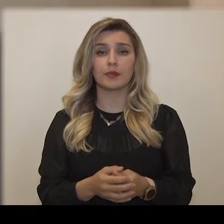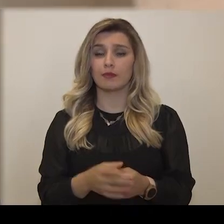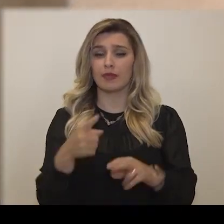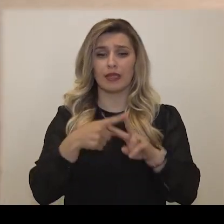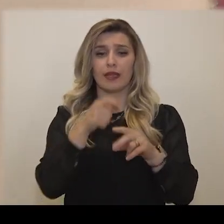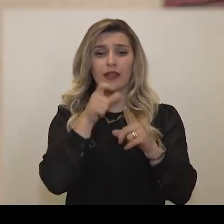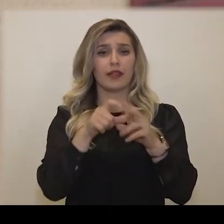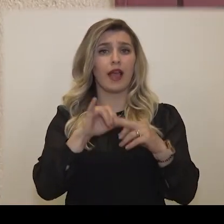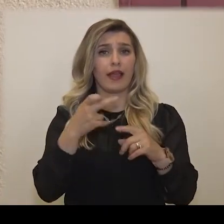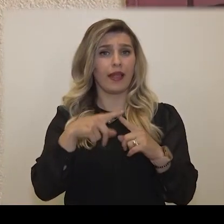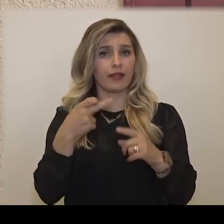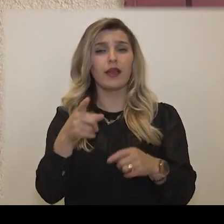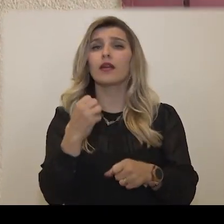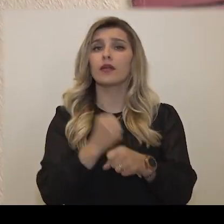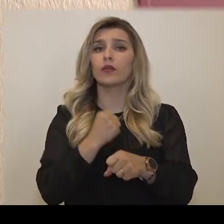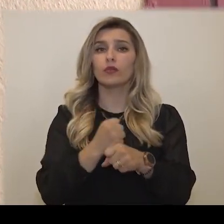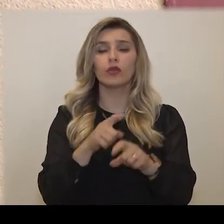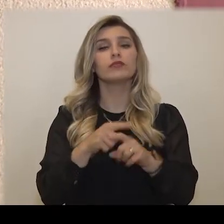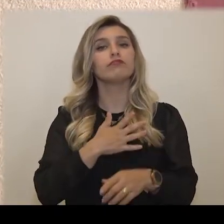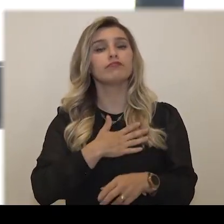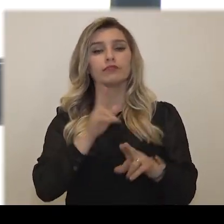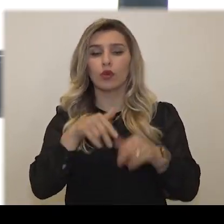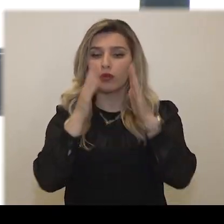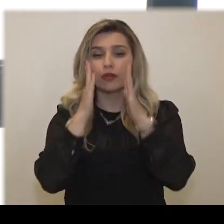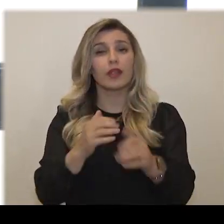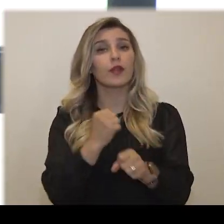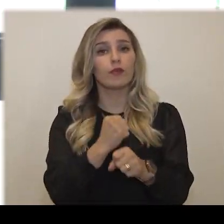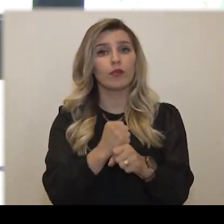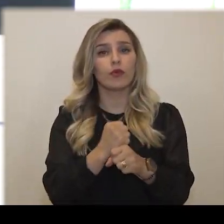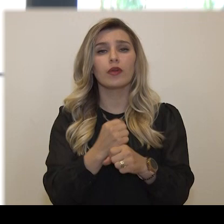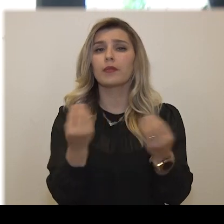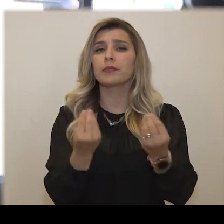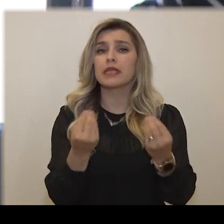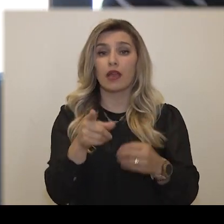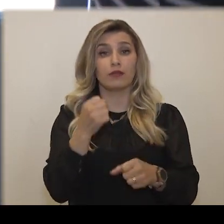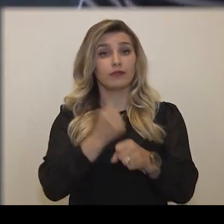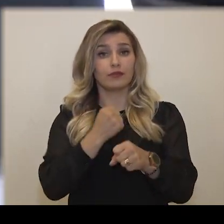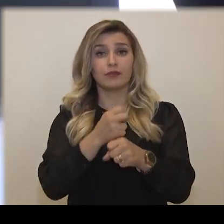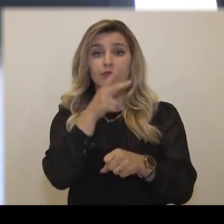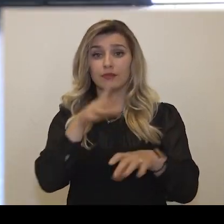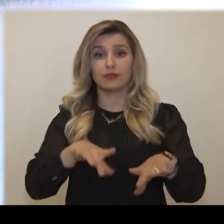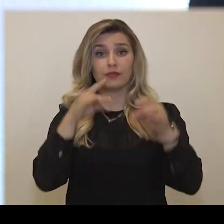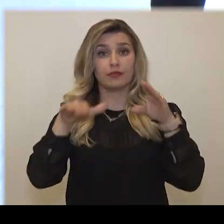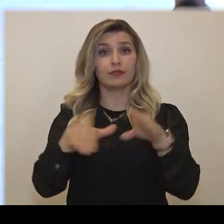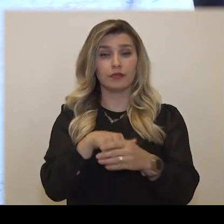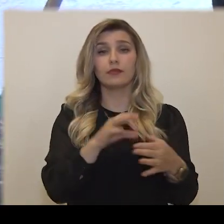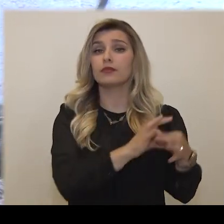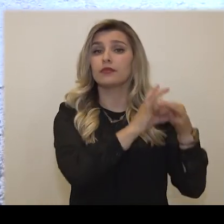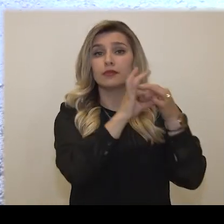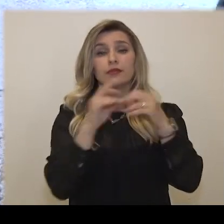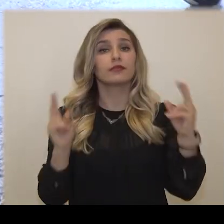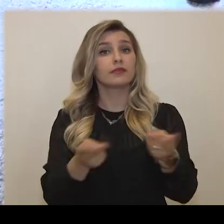Hidajetja këtë punë e bën me dashuri të madhe dhe përkushtim, pasi për ta gjetur punën, i u dash kohë e gjatë për faktin